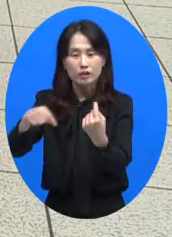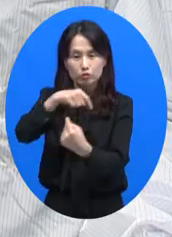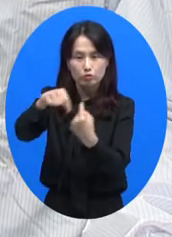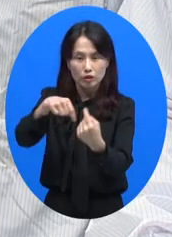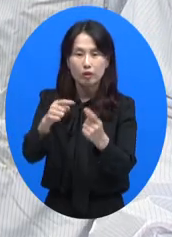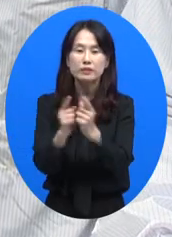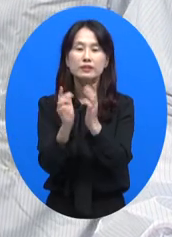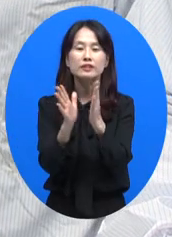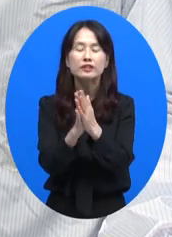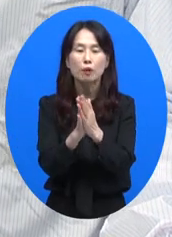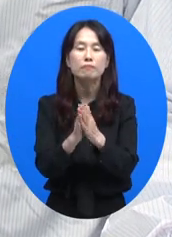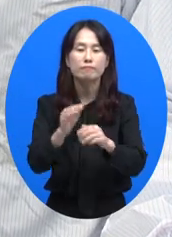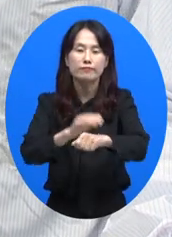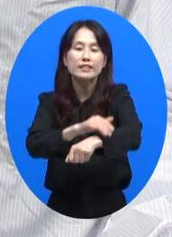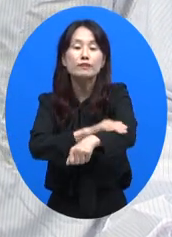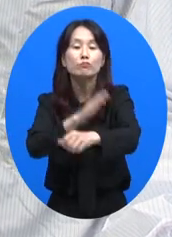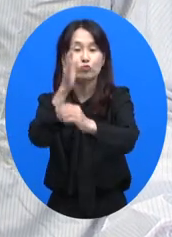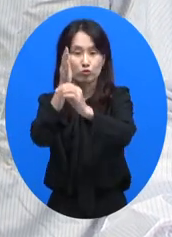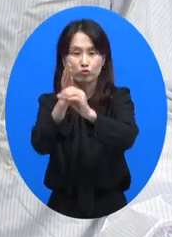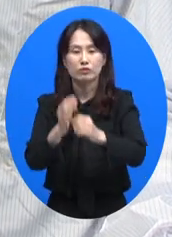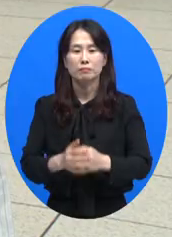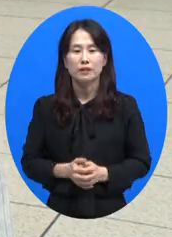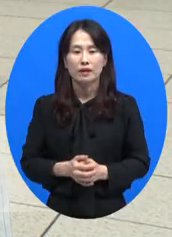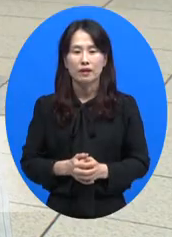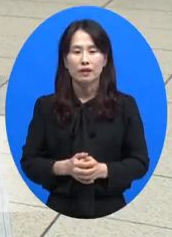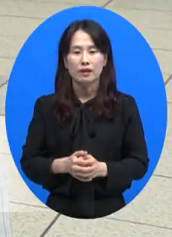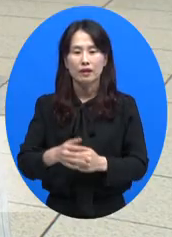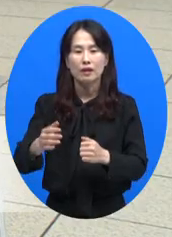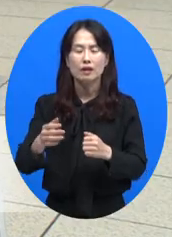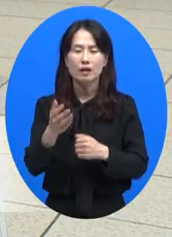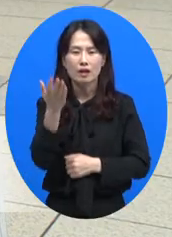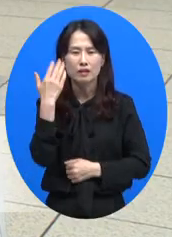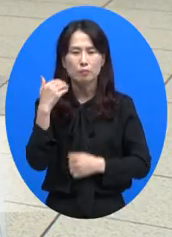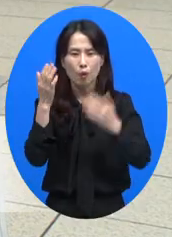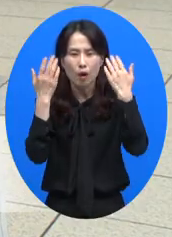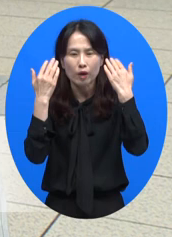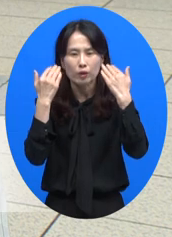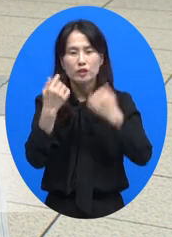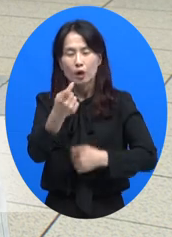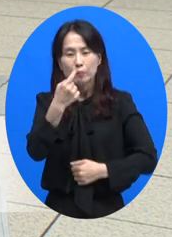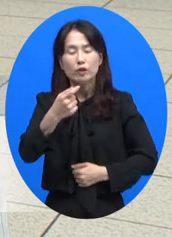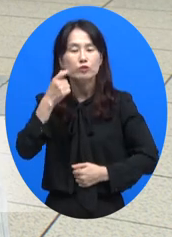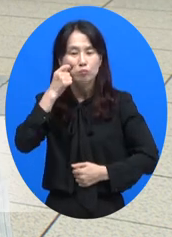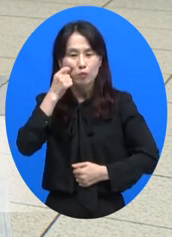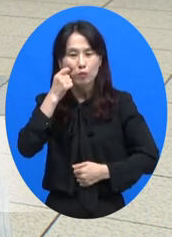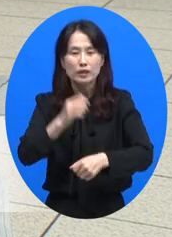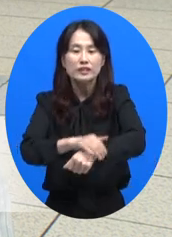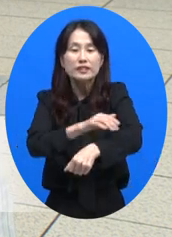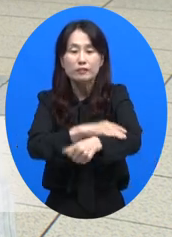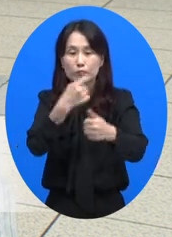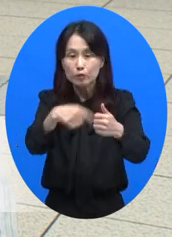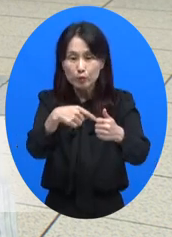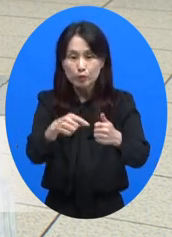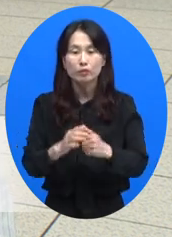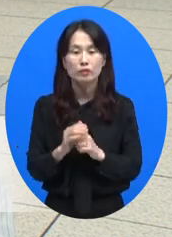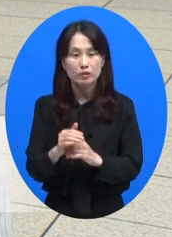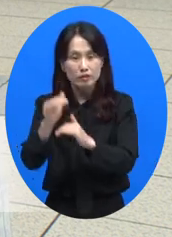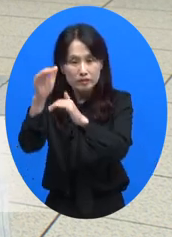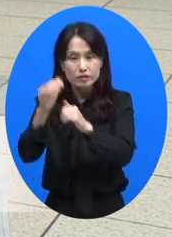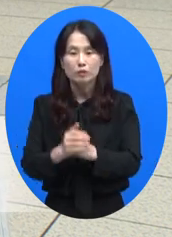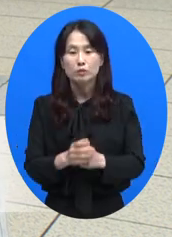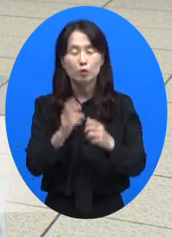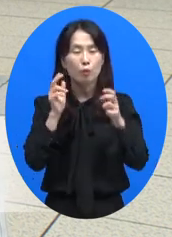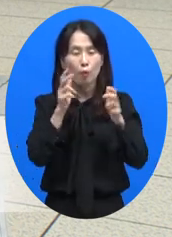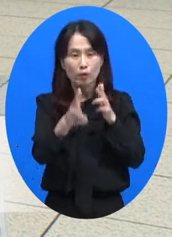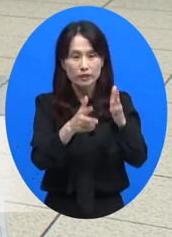쓰이는 장비들을 운영하며 실무 감각을 익힙니다. 기존 학부에서 할 수 없었던 반도체 실무 교육, 그리고 실습